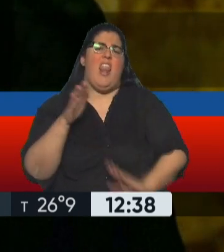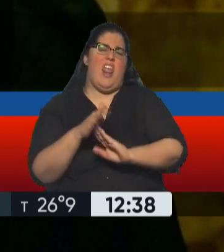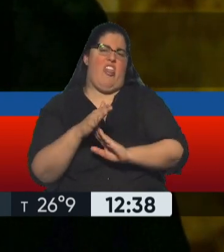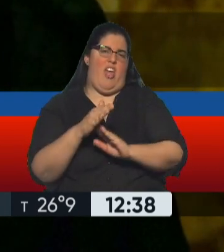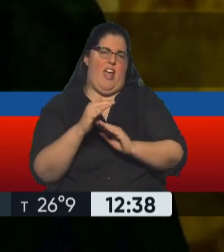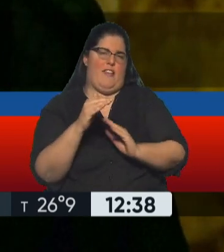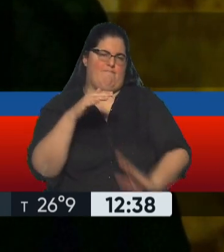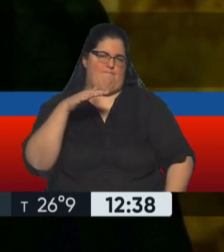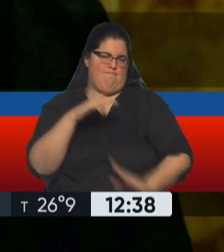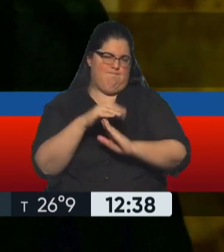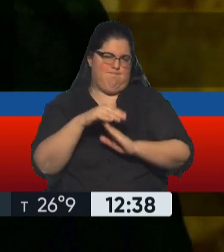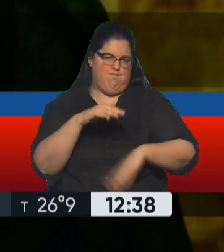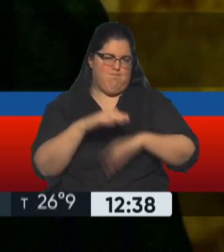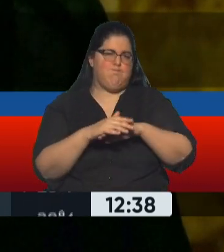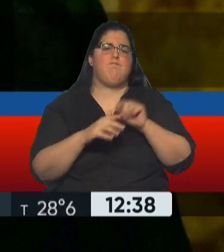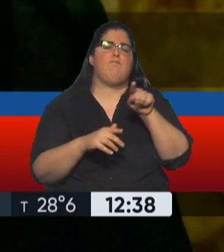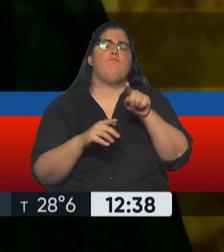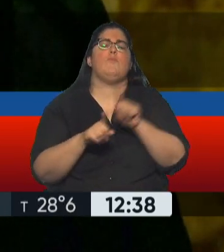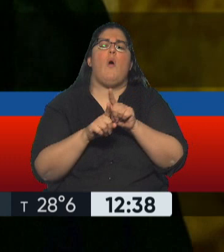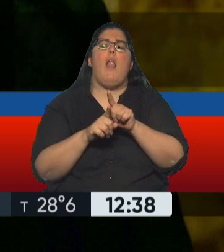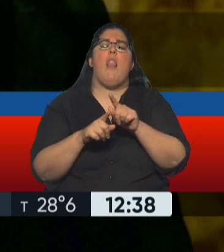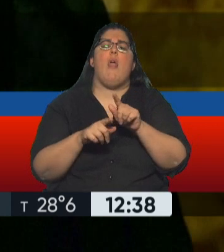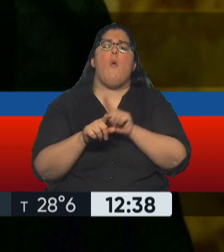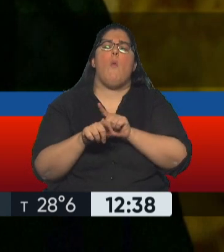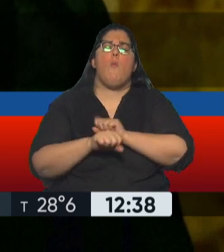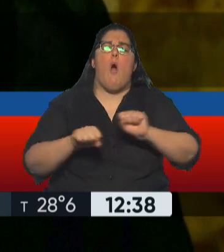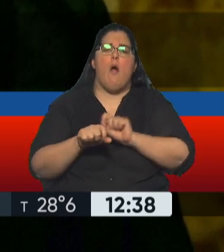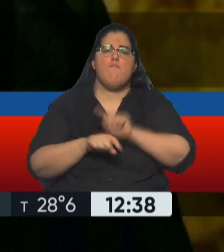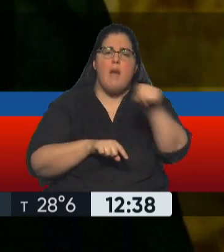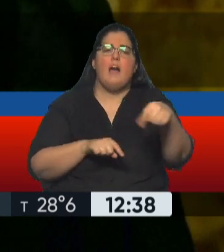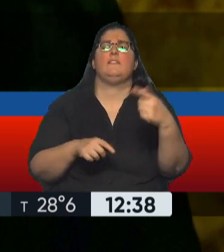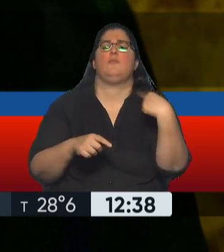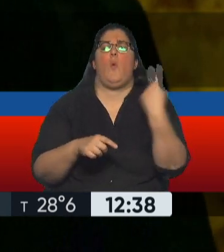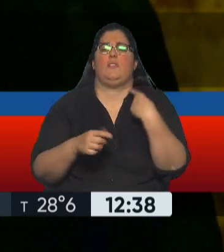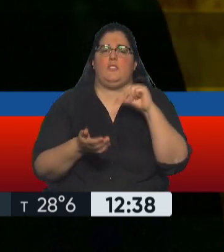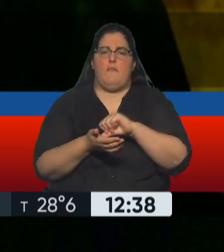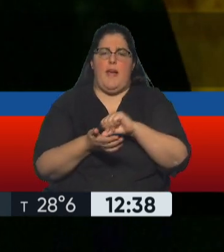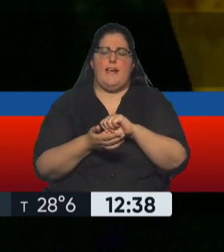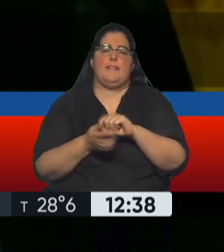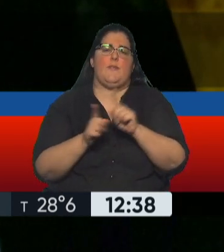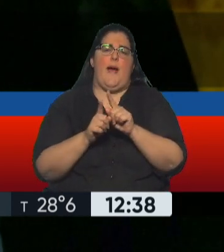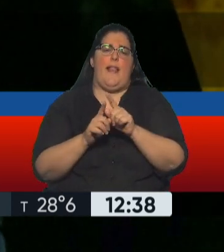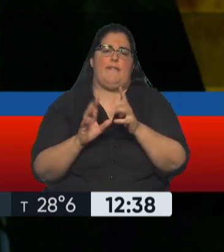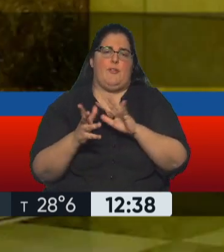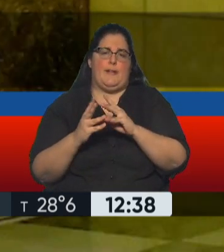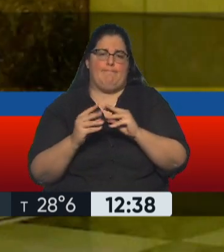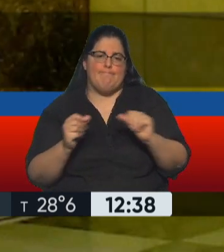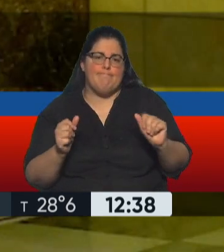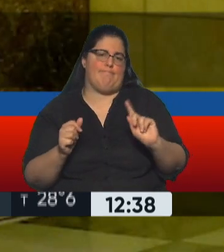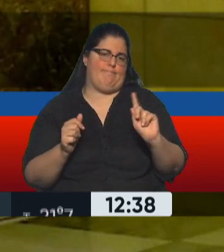جایگاهی در دکترین دفاعی و بازدارندگی جمهوری اسلامی ایران ندارد. جمهوری اسلامی